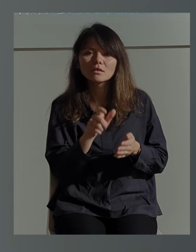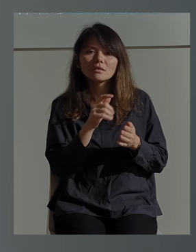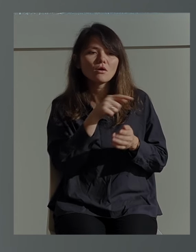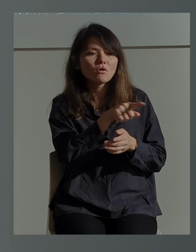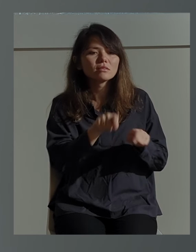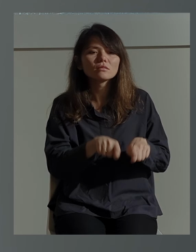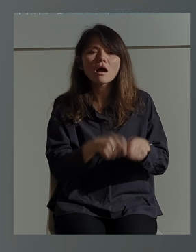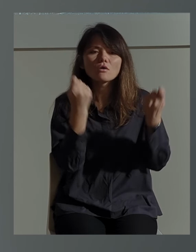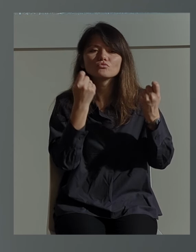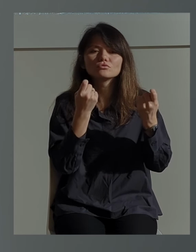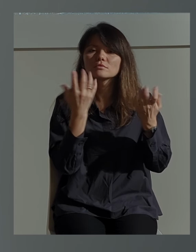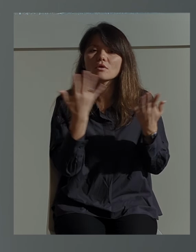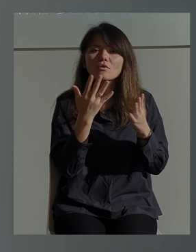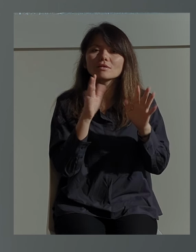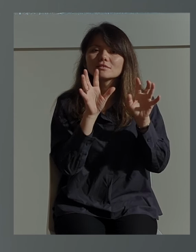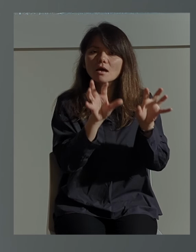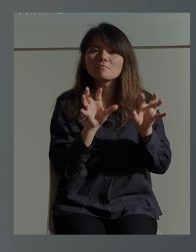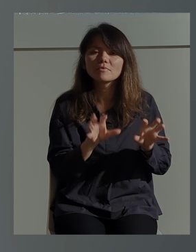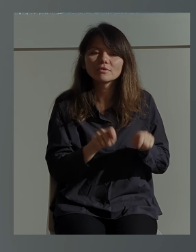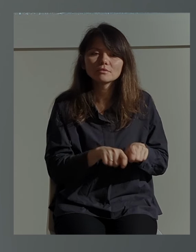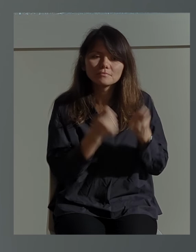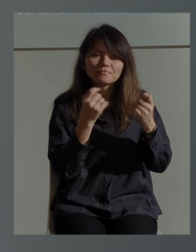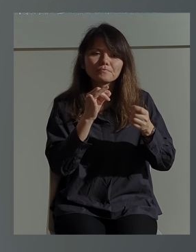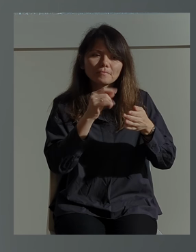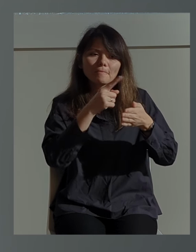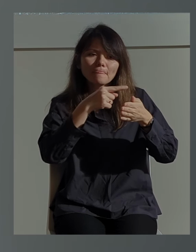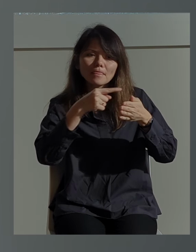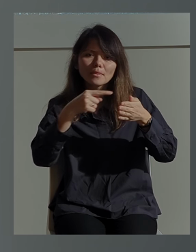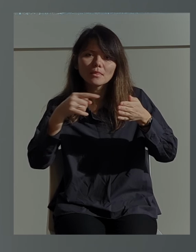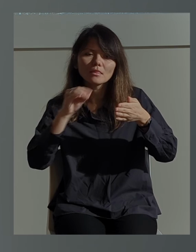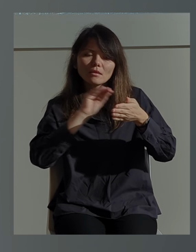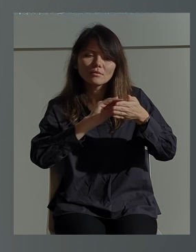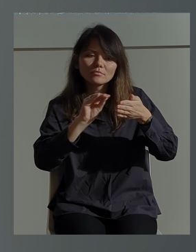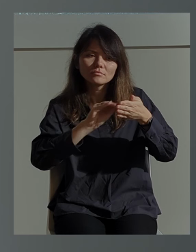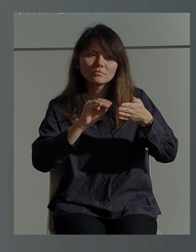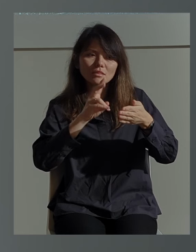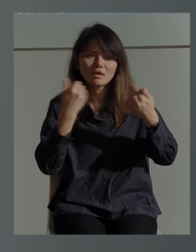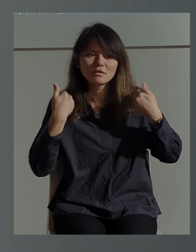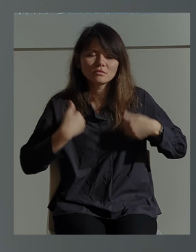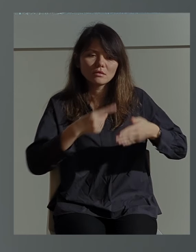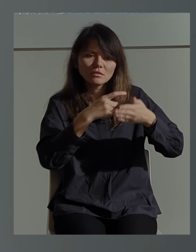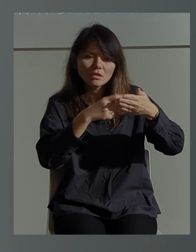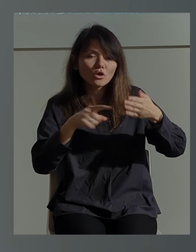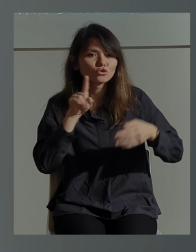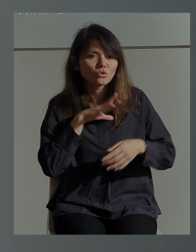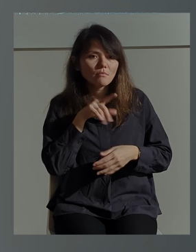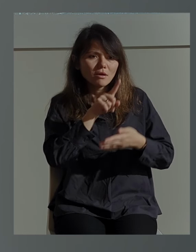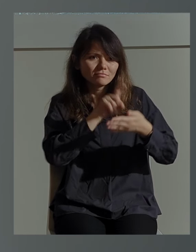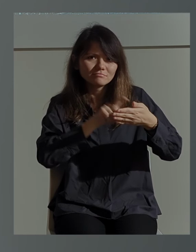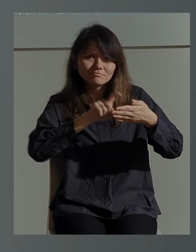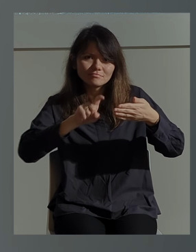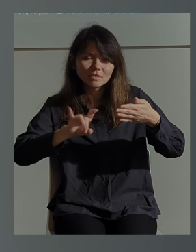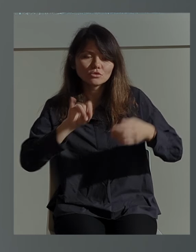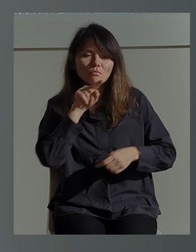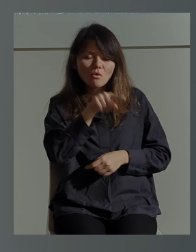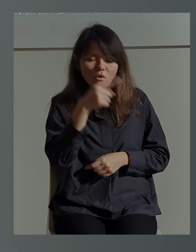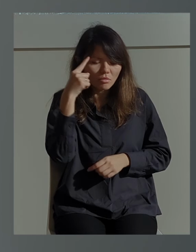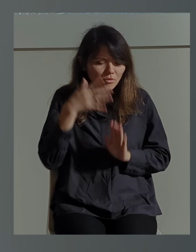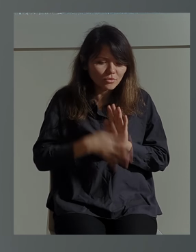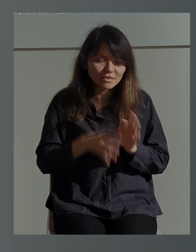он нарушил бесконечно долгое время специальным резаком приводить его к тому что он осознает свою вину и в конце концов искренне